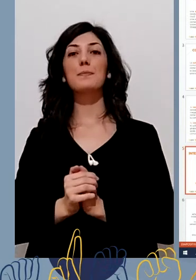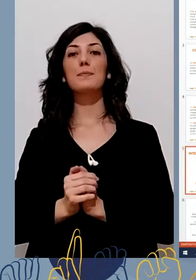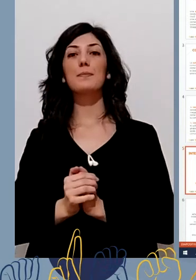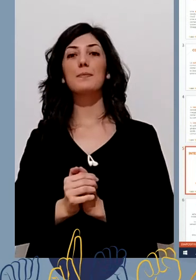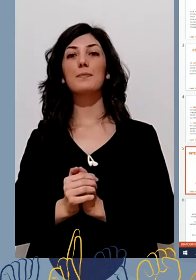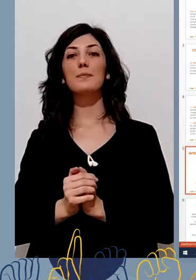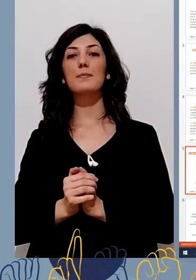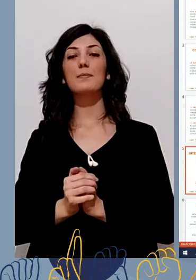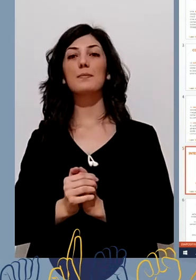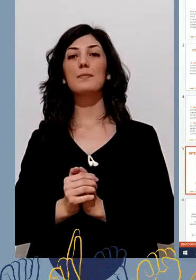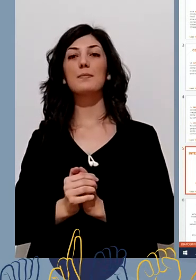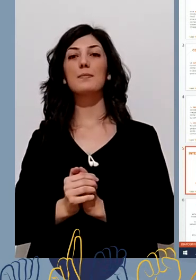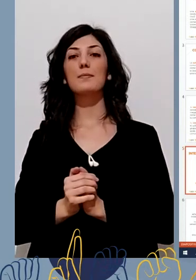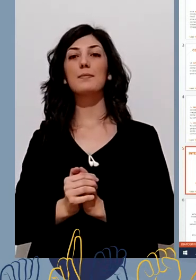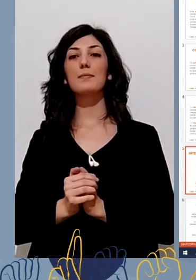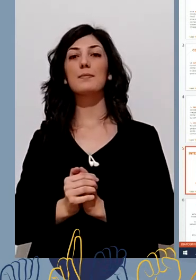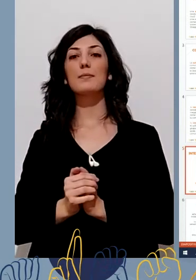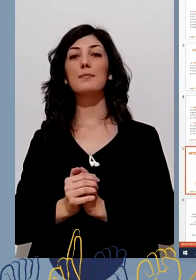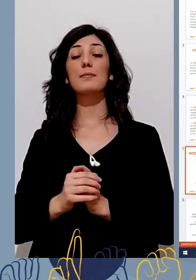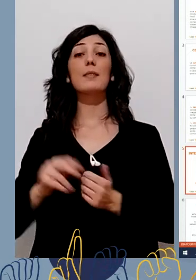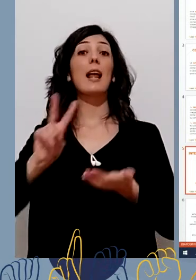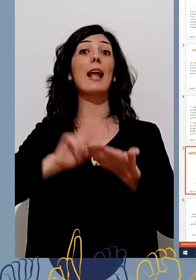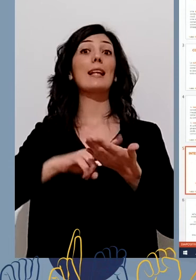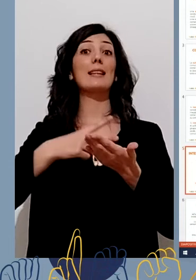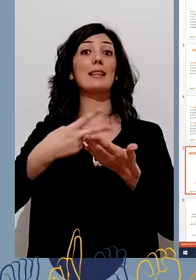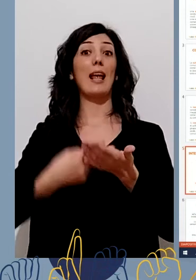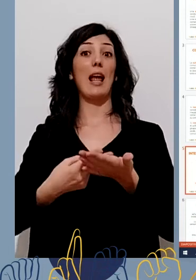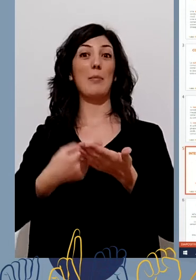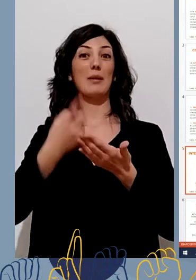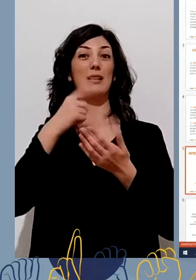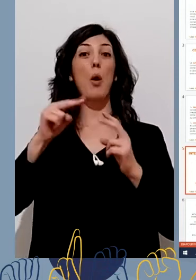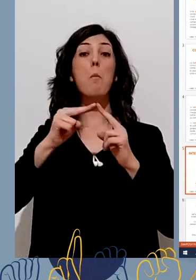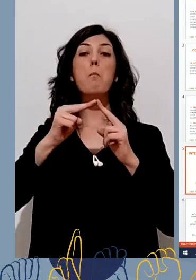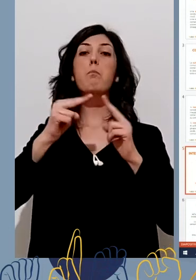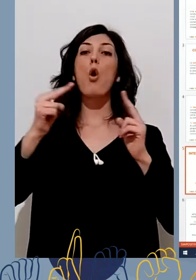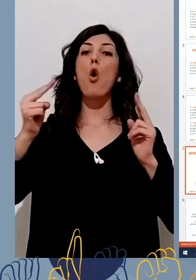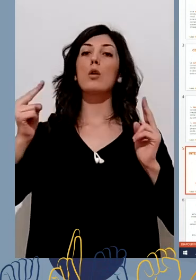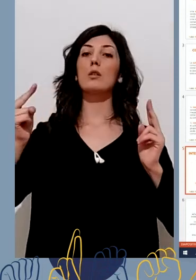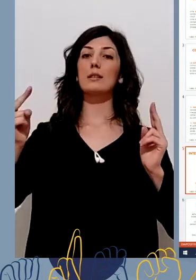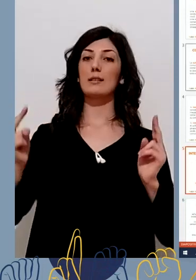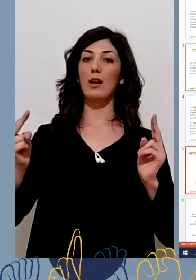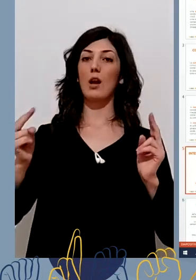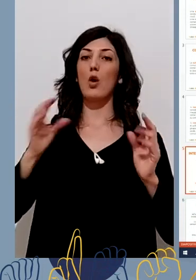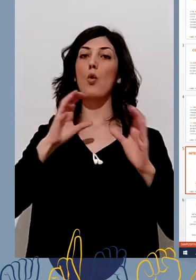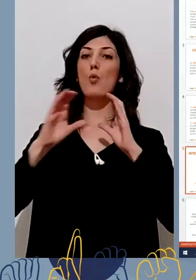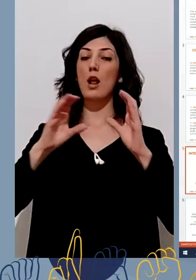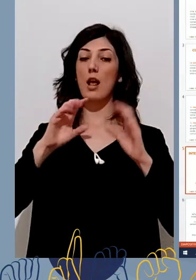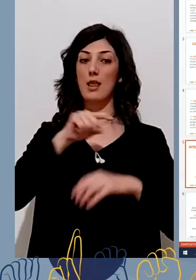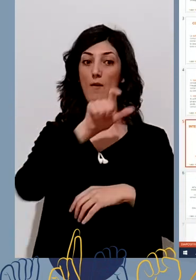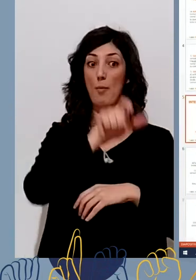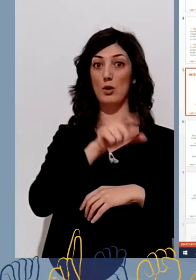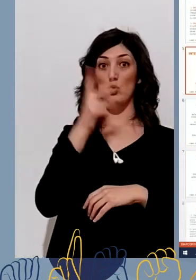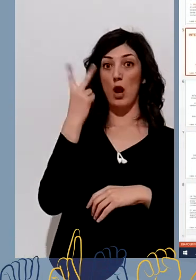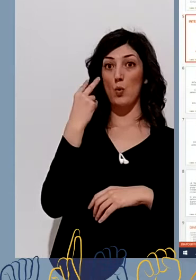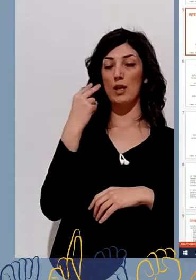Eccola qua. Vedete, l'interprete fa da ponte di comunicativo tra la persona udente e la